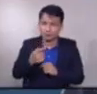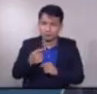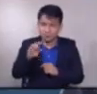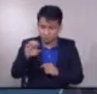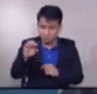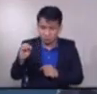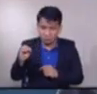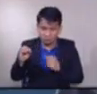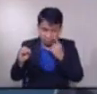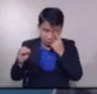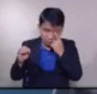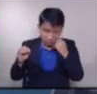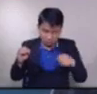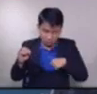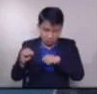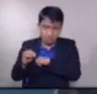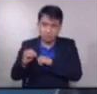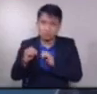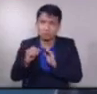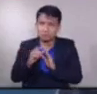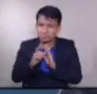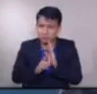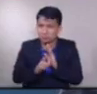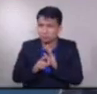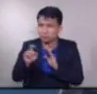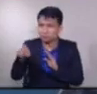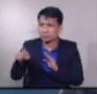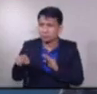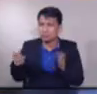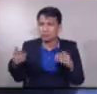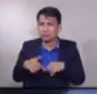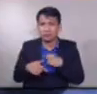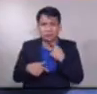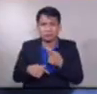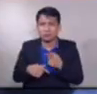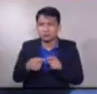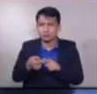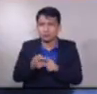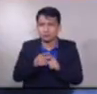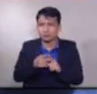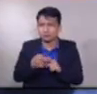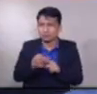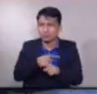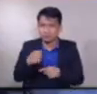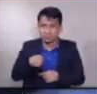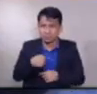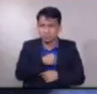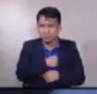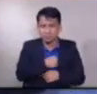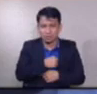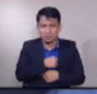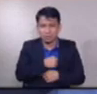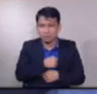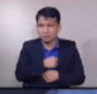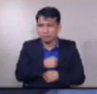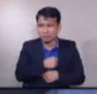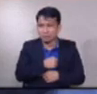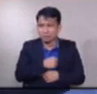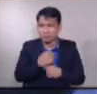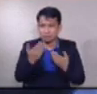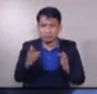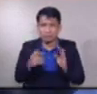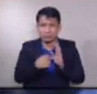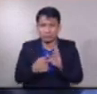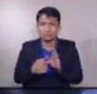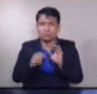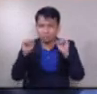pag Senate ka, syempre legislative ka lang. Tama yun. But then again, from there, we will be able to... I don't know how to do it, but it's